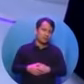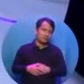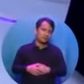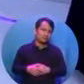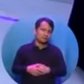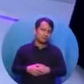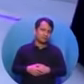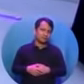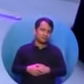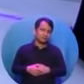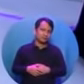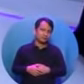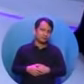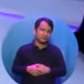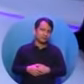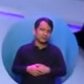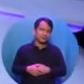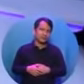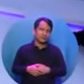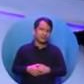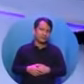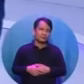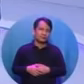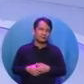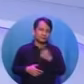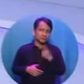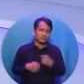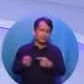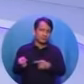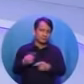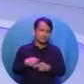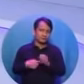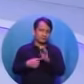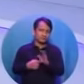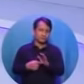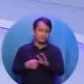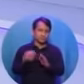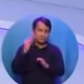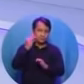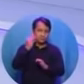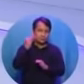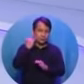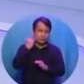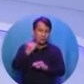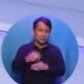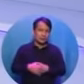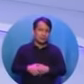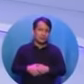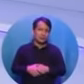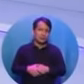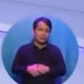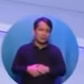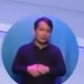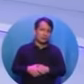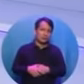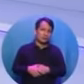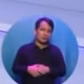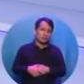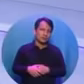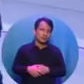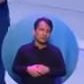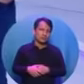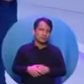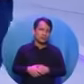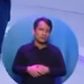mga keyboard warrior kung tawagin ni Champ Mark si MJ. Yung bang mahilig magpadala ng message